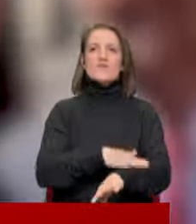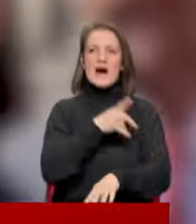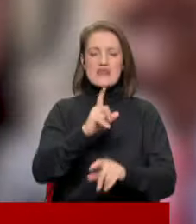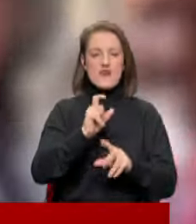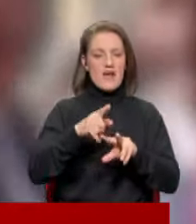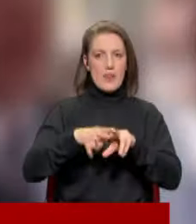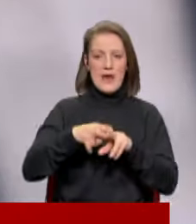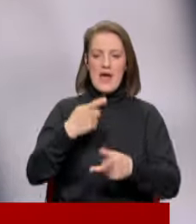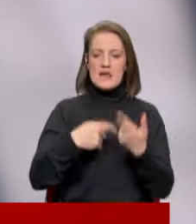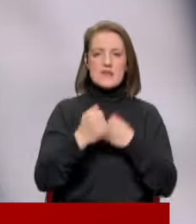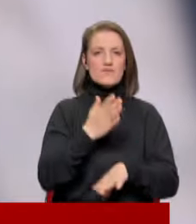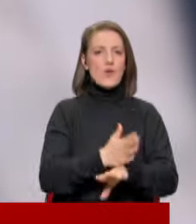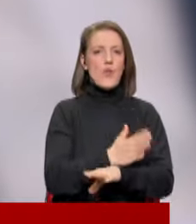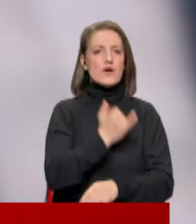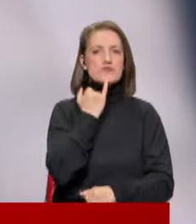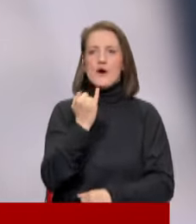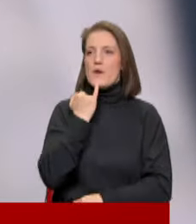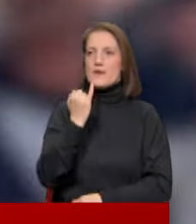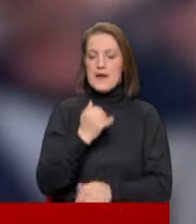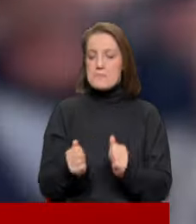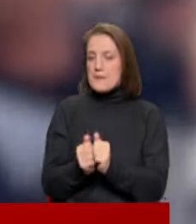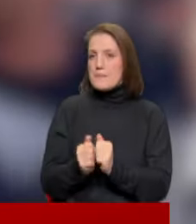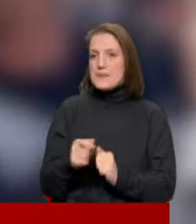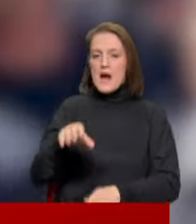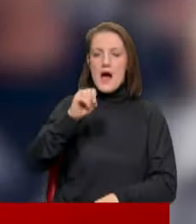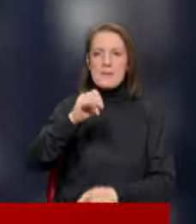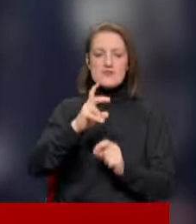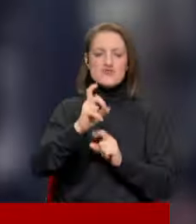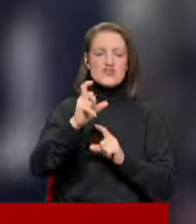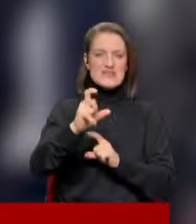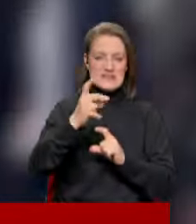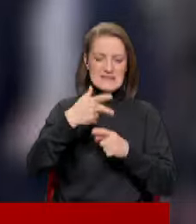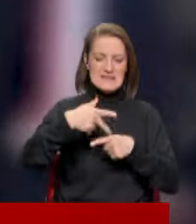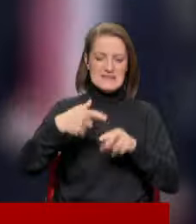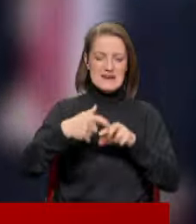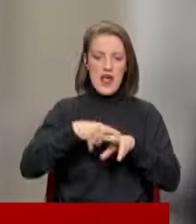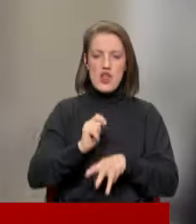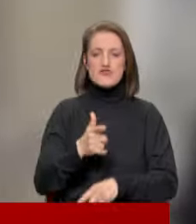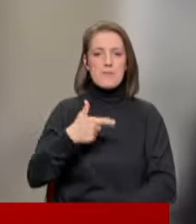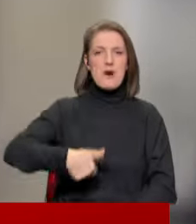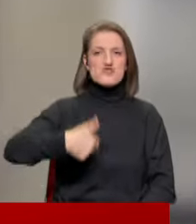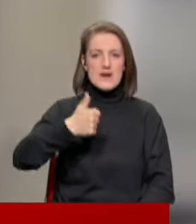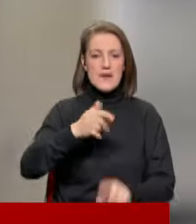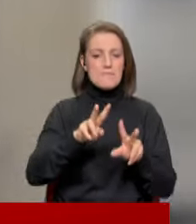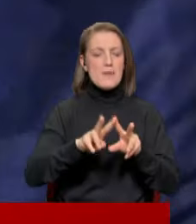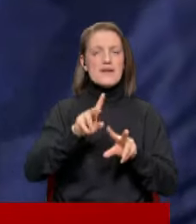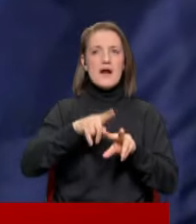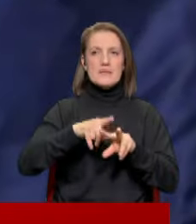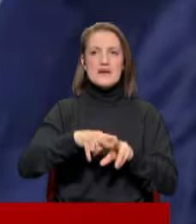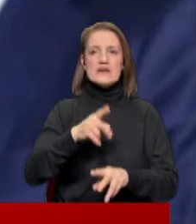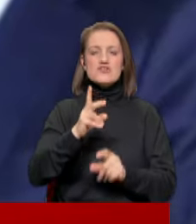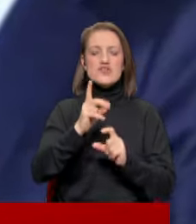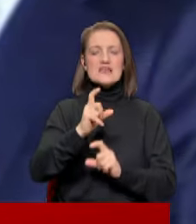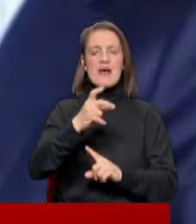Atay'ın esnaf vatandaş ziyaretinde yanında AK Parti Cizre İlçe Başkanı Mehmet Akif Özalp ve AK Parti